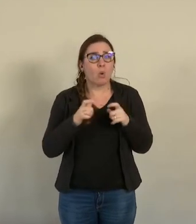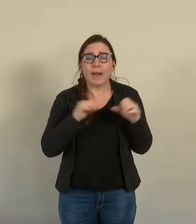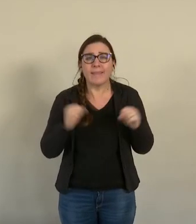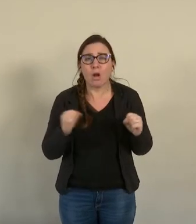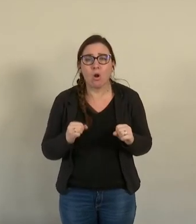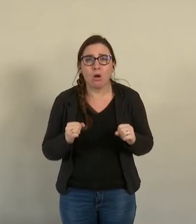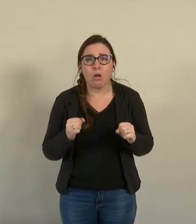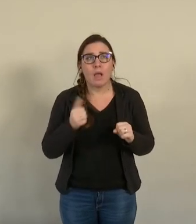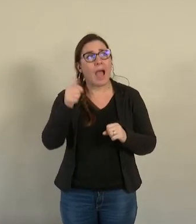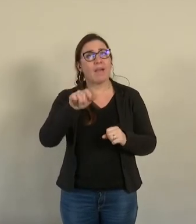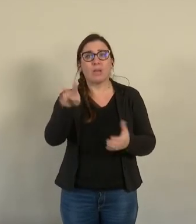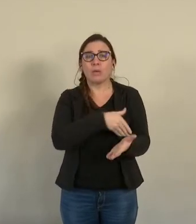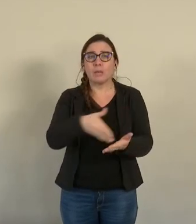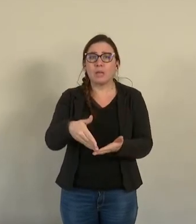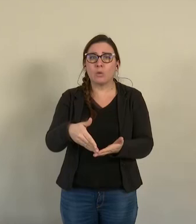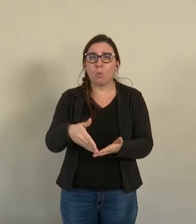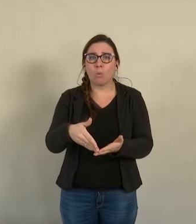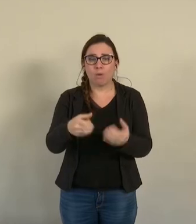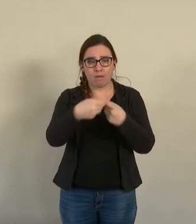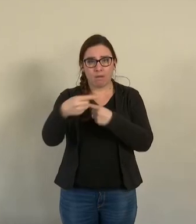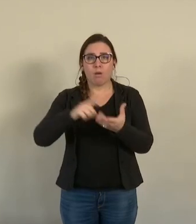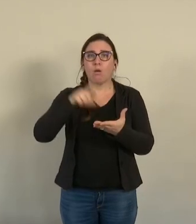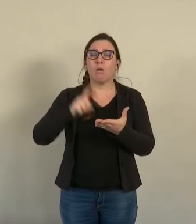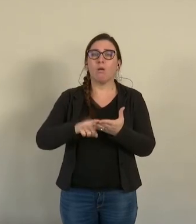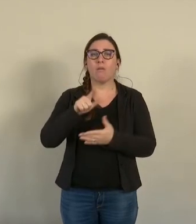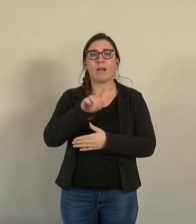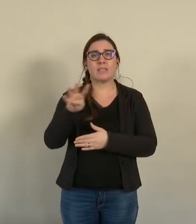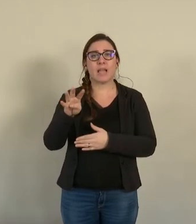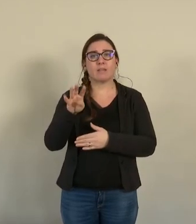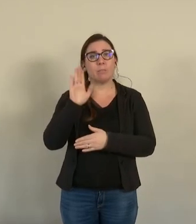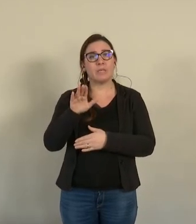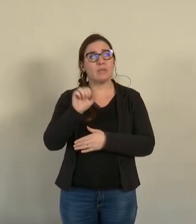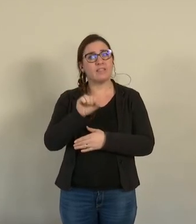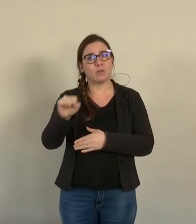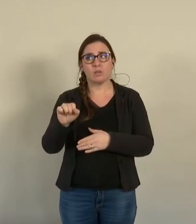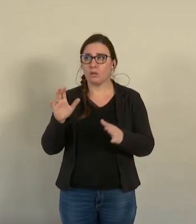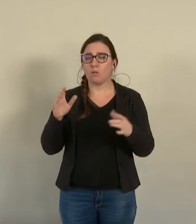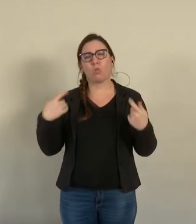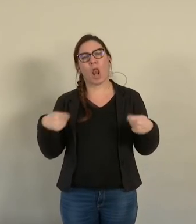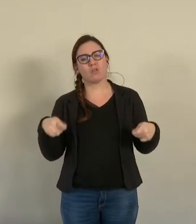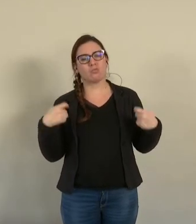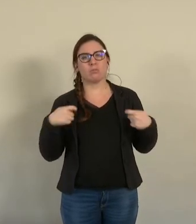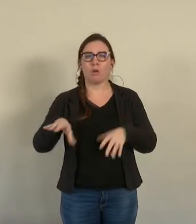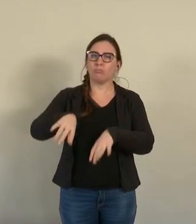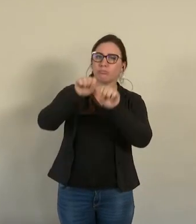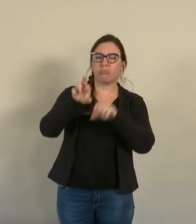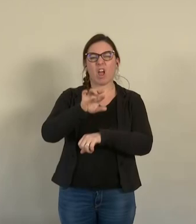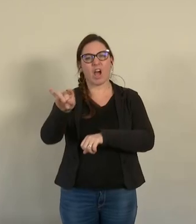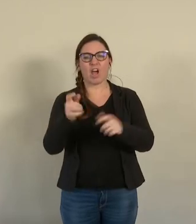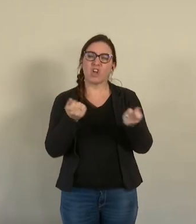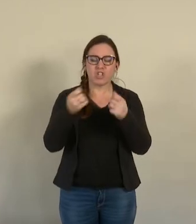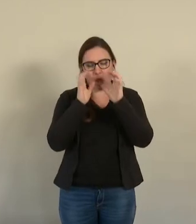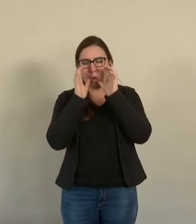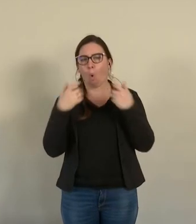avec 14on qui est le budget 2024 de la sécurité sociale je pense qu'on est large he sur le recrutement RH et la gestion rh des